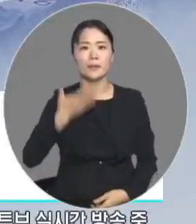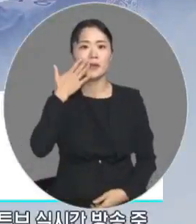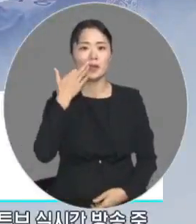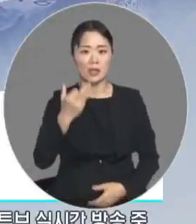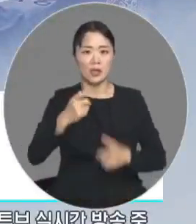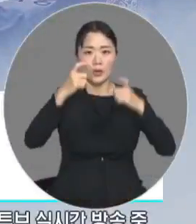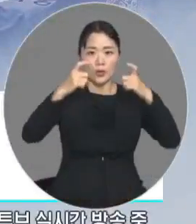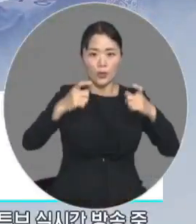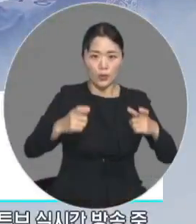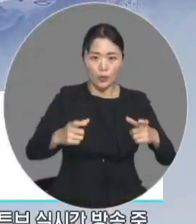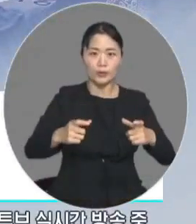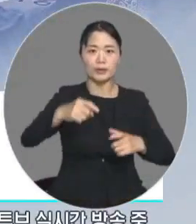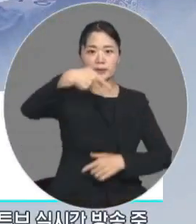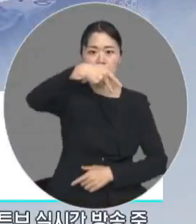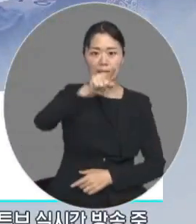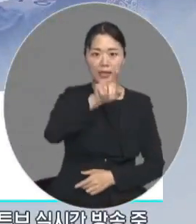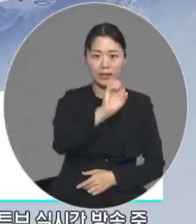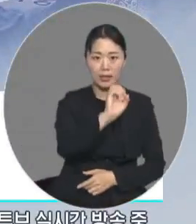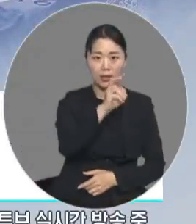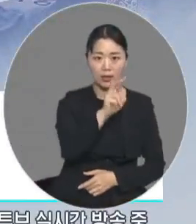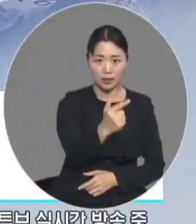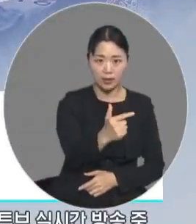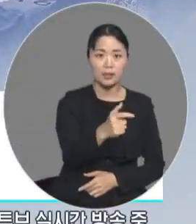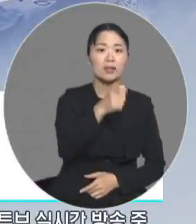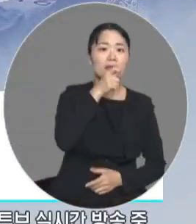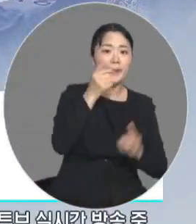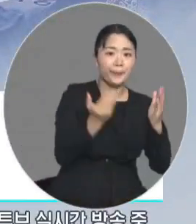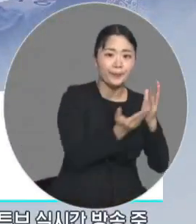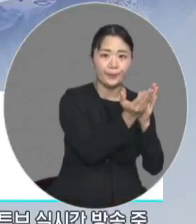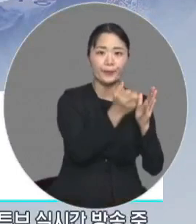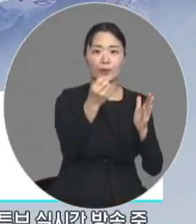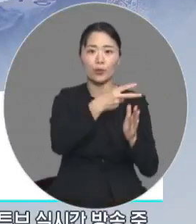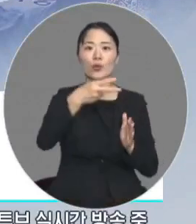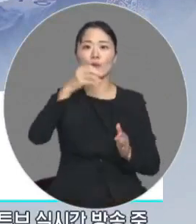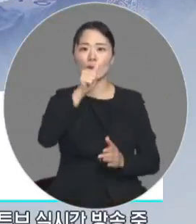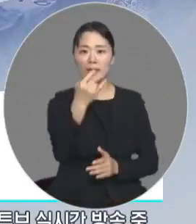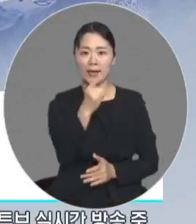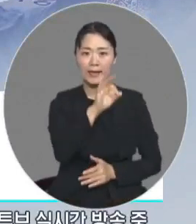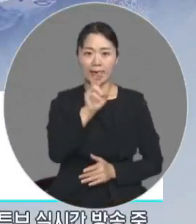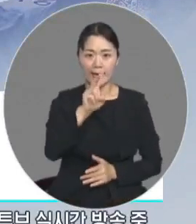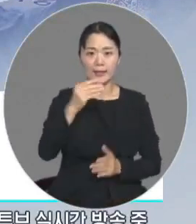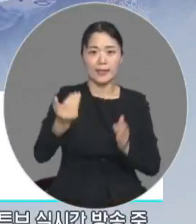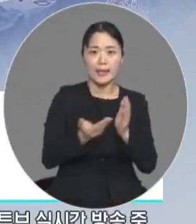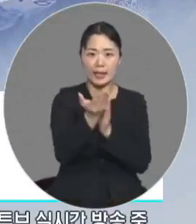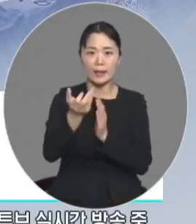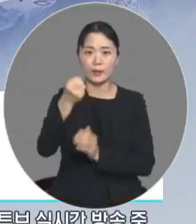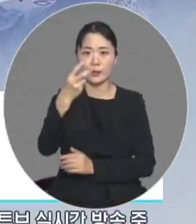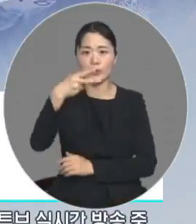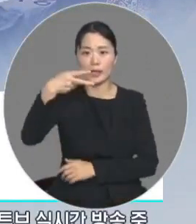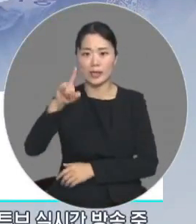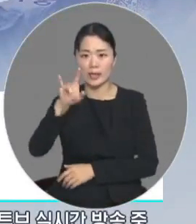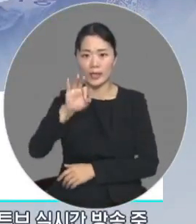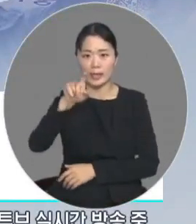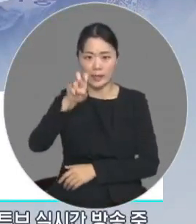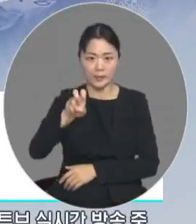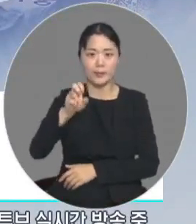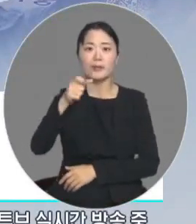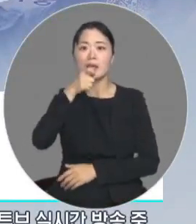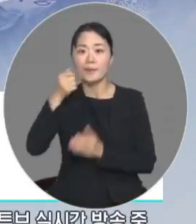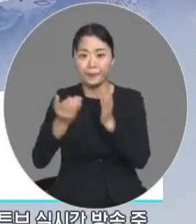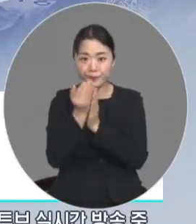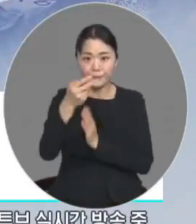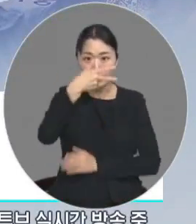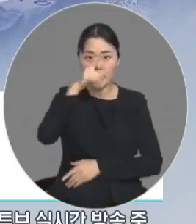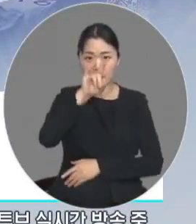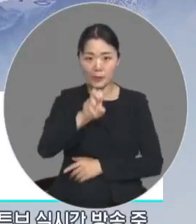울산 지역의 사연댐과 회암댐 그리고 대암댐 같은 댐이지만 다른 점이 있습니다. 이 대암댐은